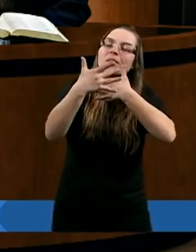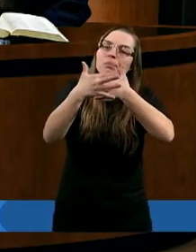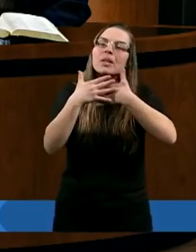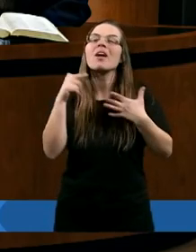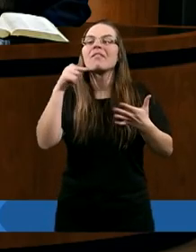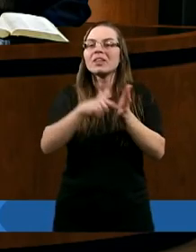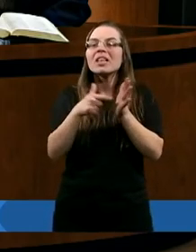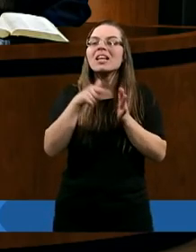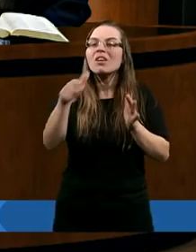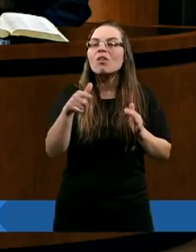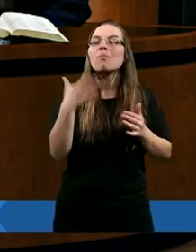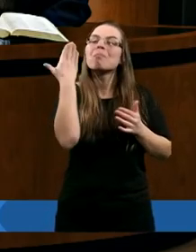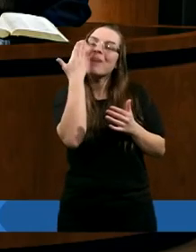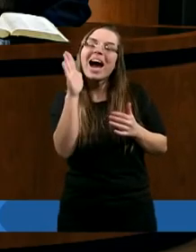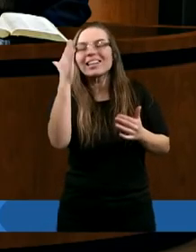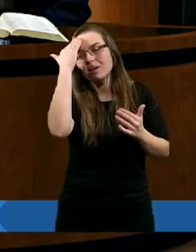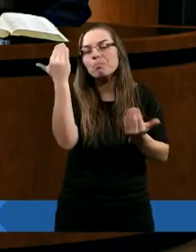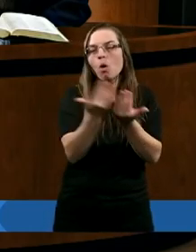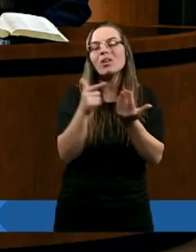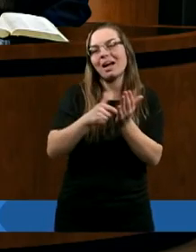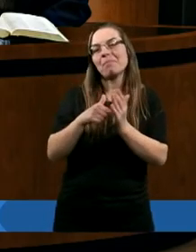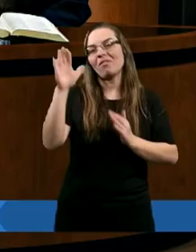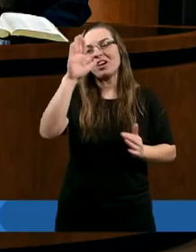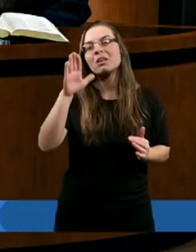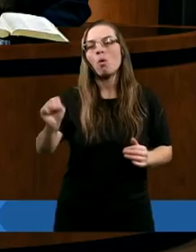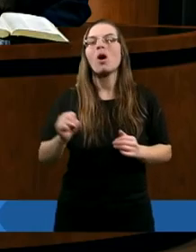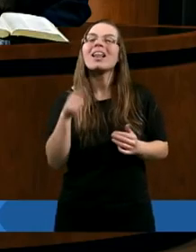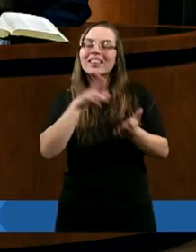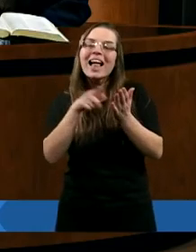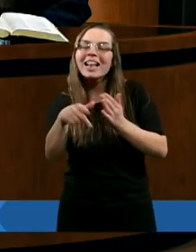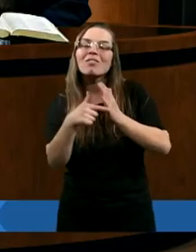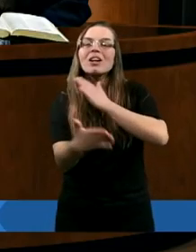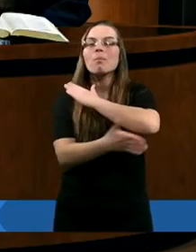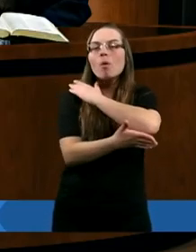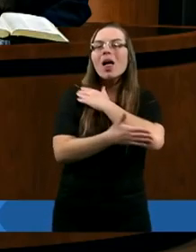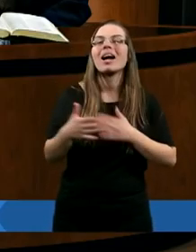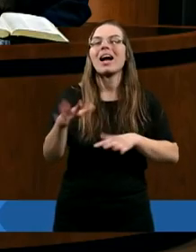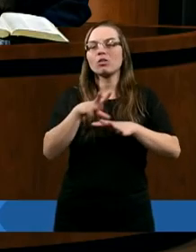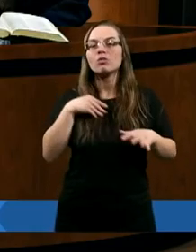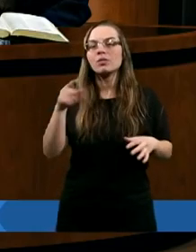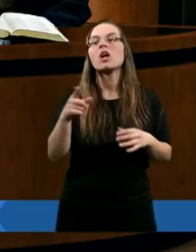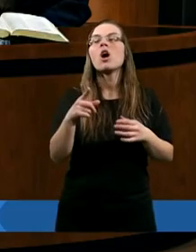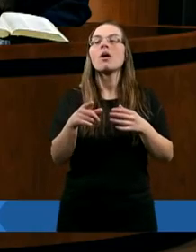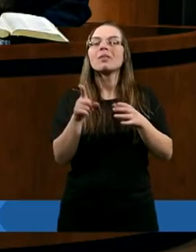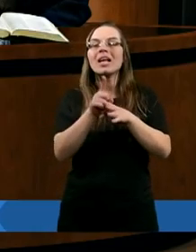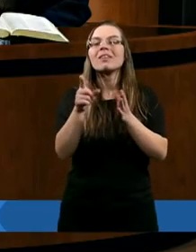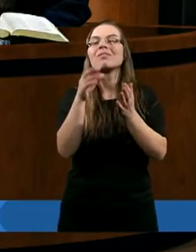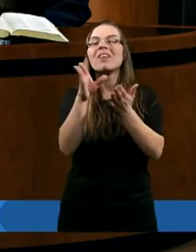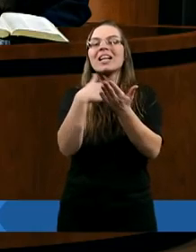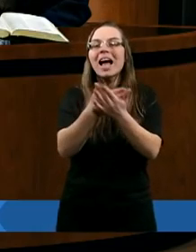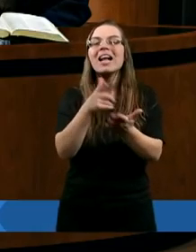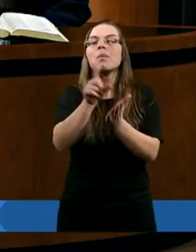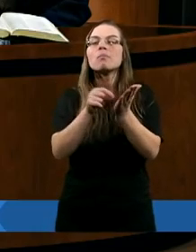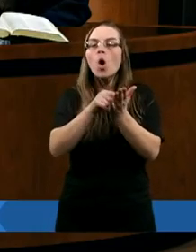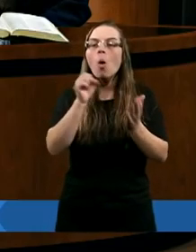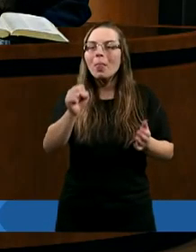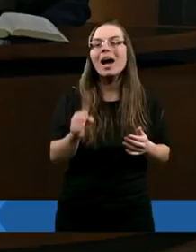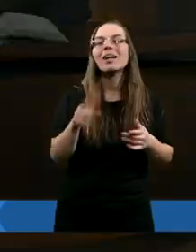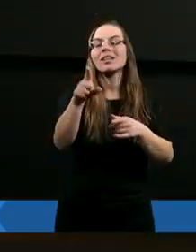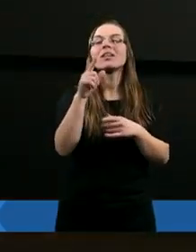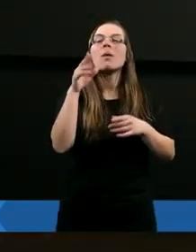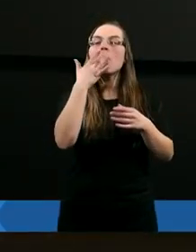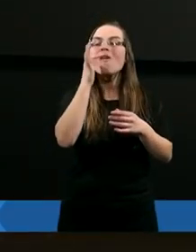do tym Bary poznamy Go. I właśnie na tym to polega życie z Bogiem. Po pojbaniu Piotra, jedna z kobiet powiedziała,